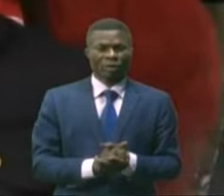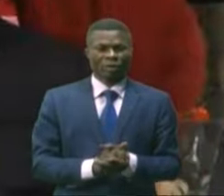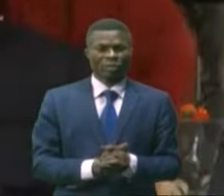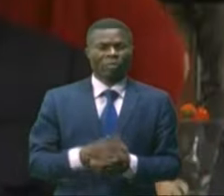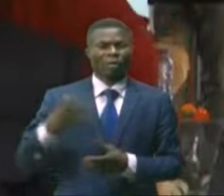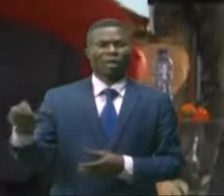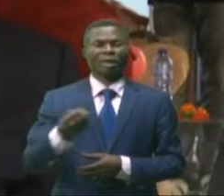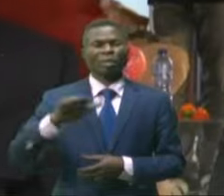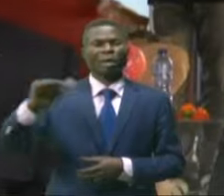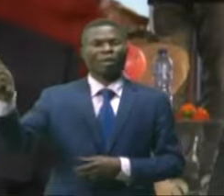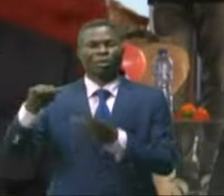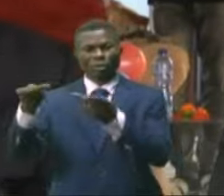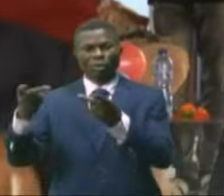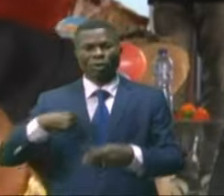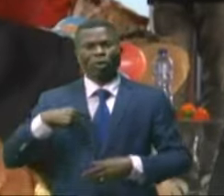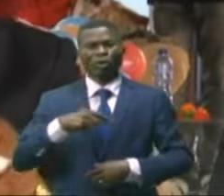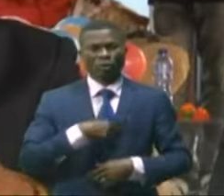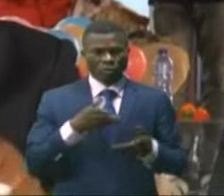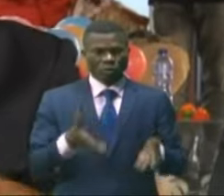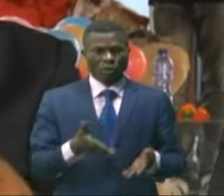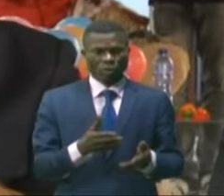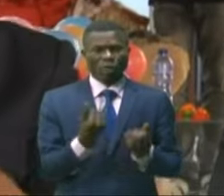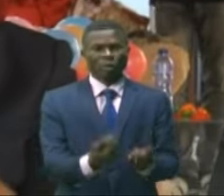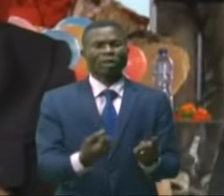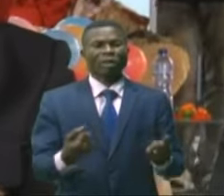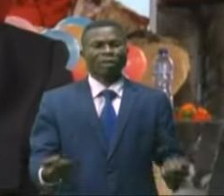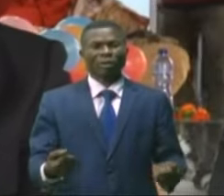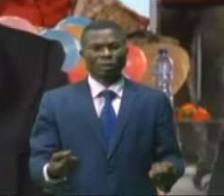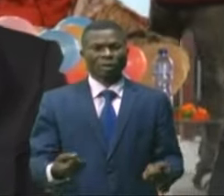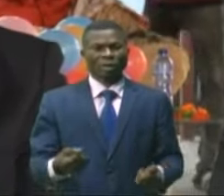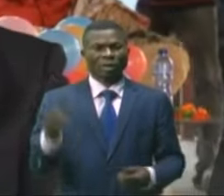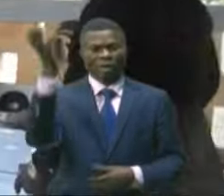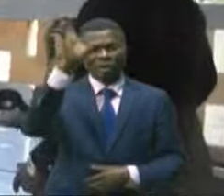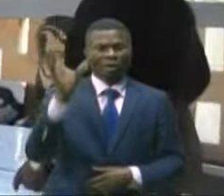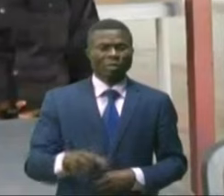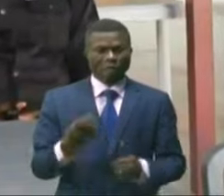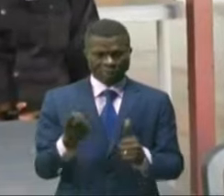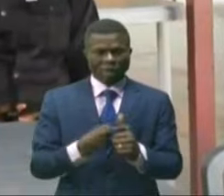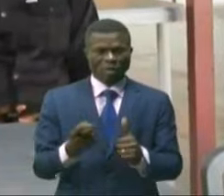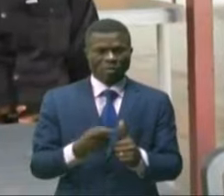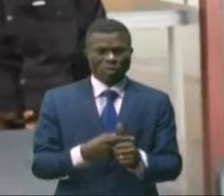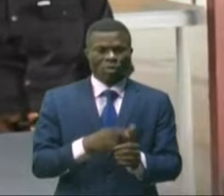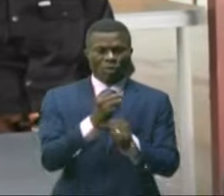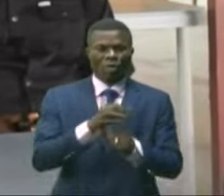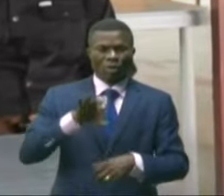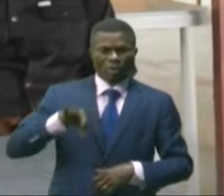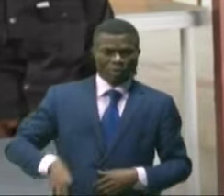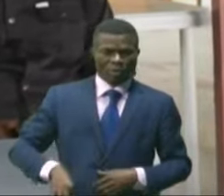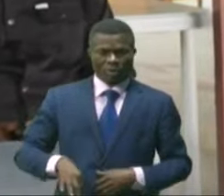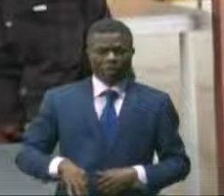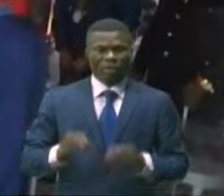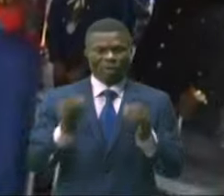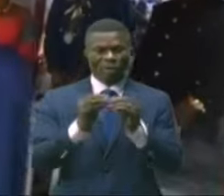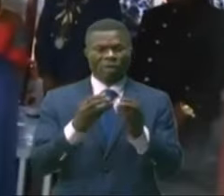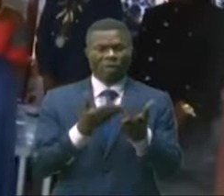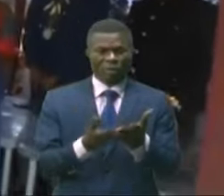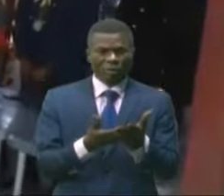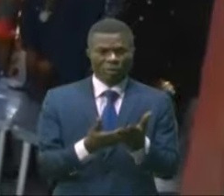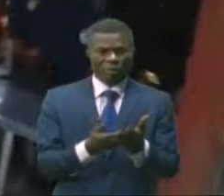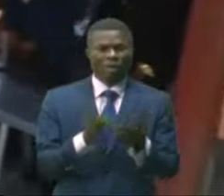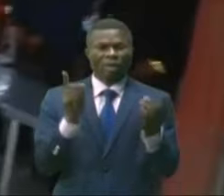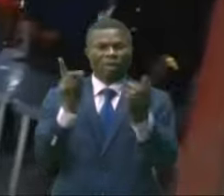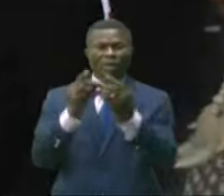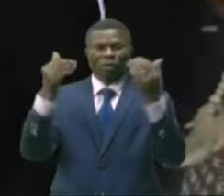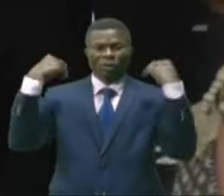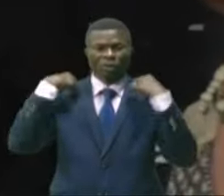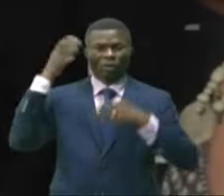ailleurs. Nous autres là, c'est les enfants du Congo d'abord. Il était question au cours de cette mission de rencontrer le